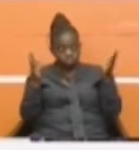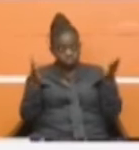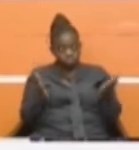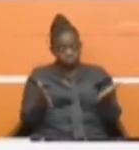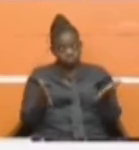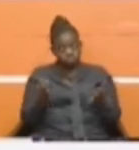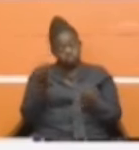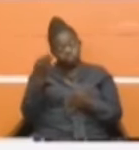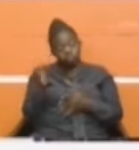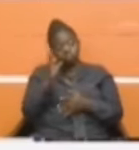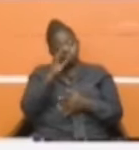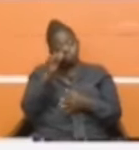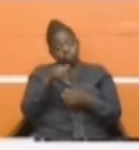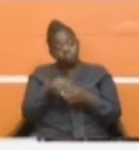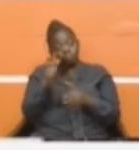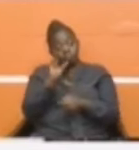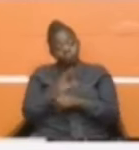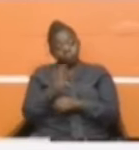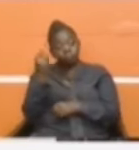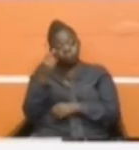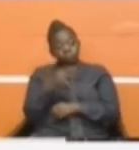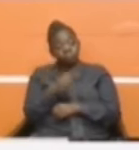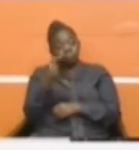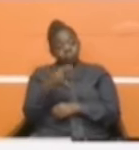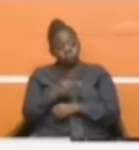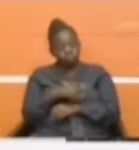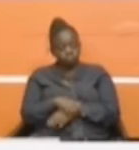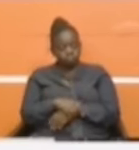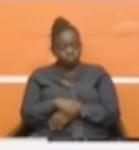obeerako mu ekereziya buli lunaku weswekwa.